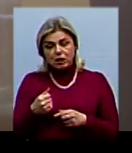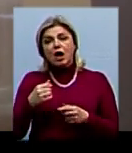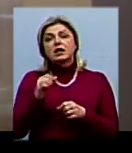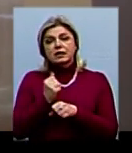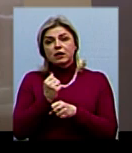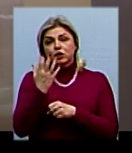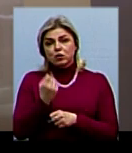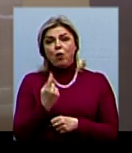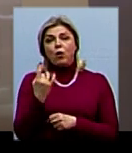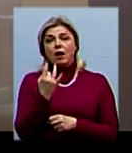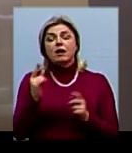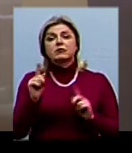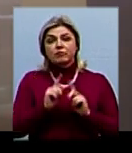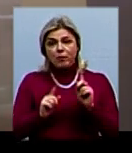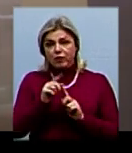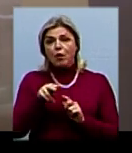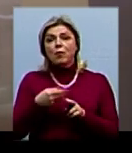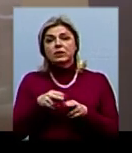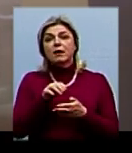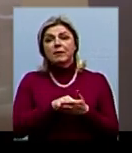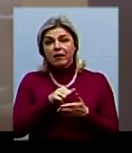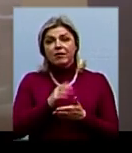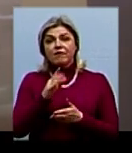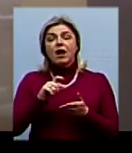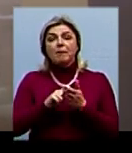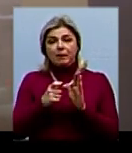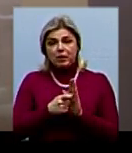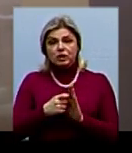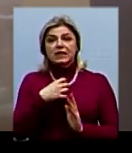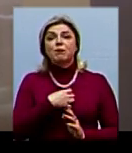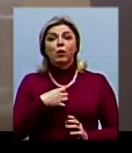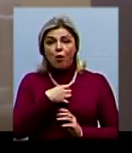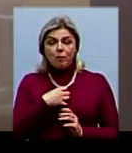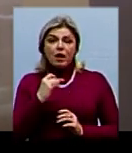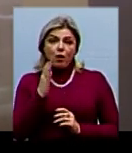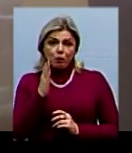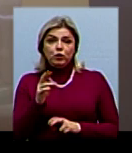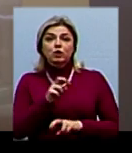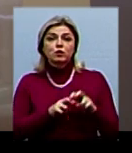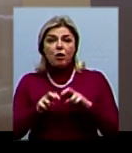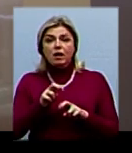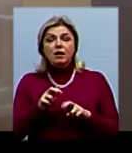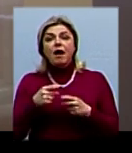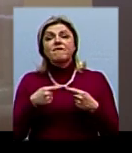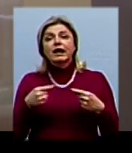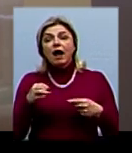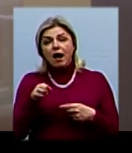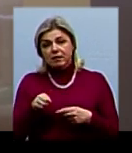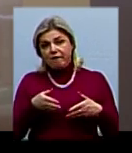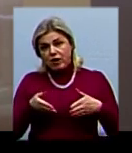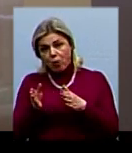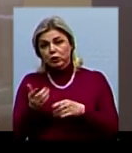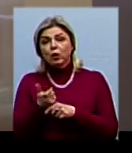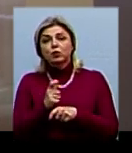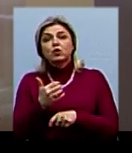одну нараду з цього приводу, вже в приміщенні міськвиконкому. Будемо шукати варіанти виходу. Ми